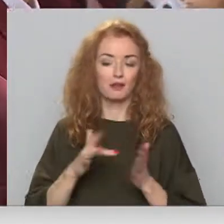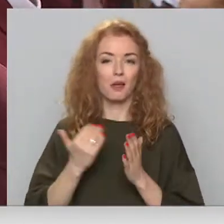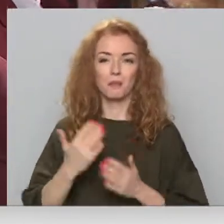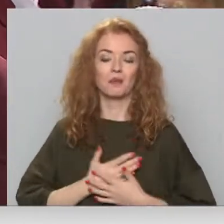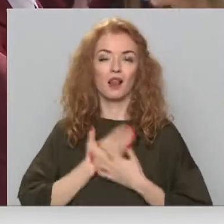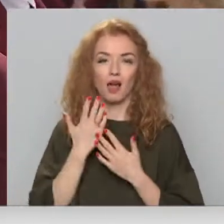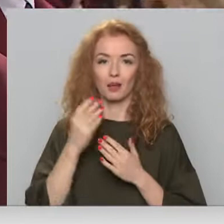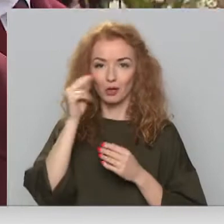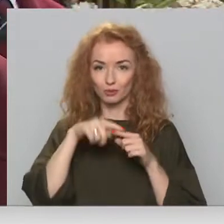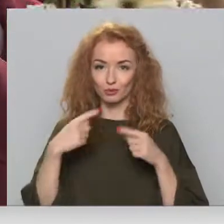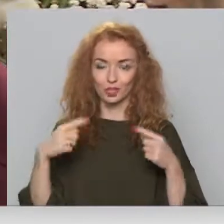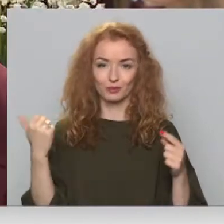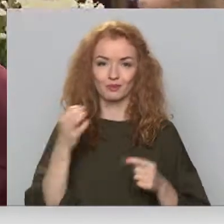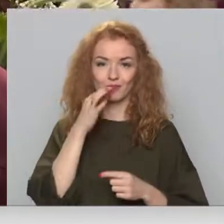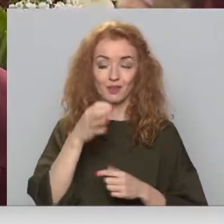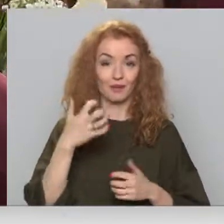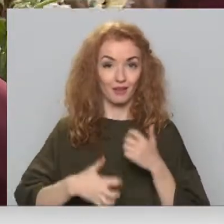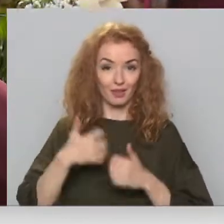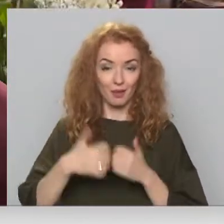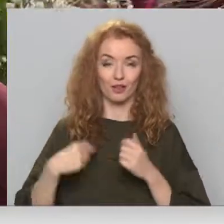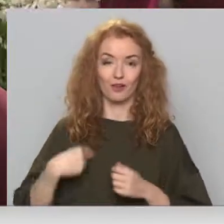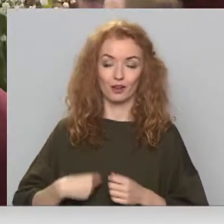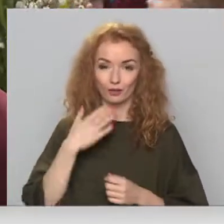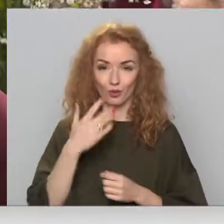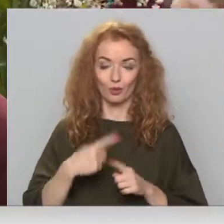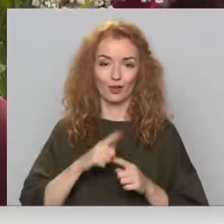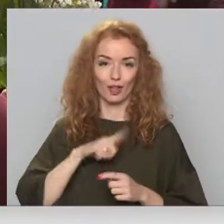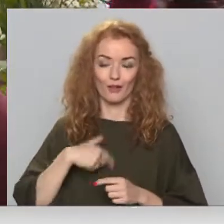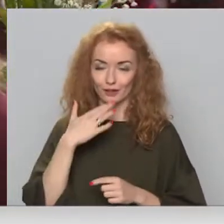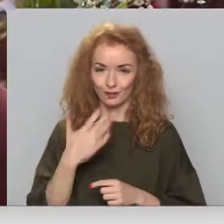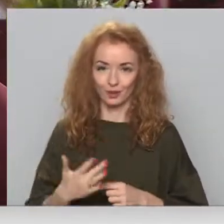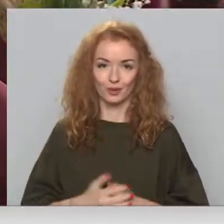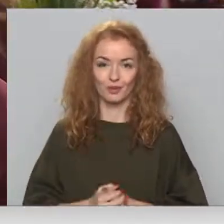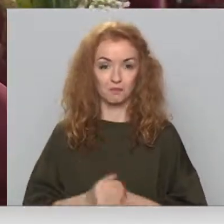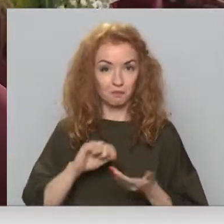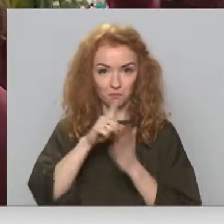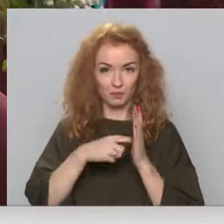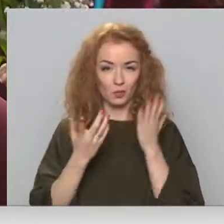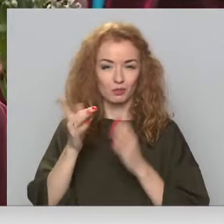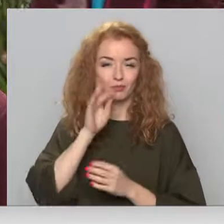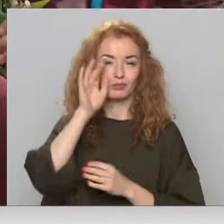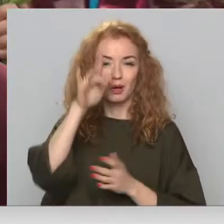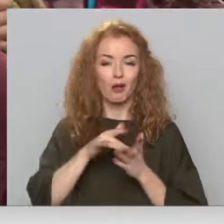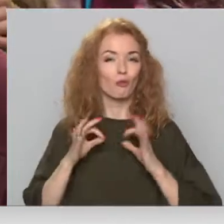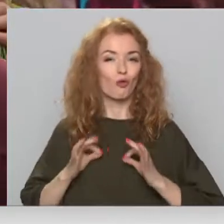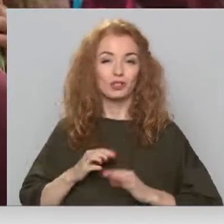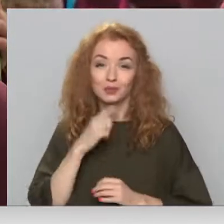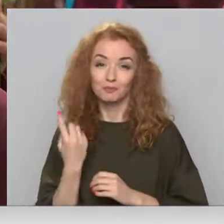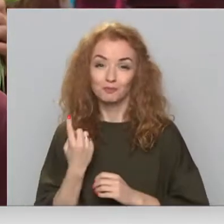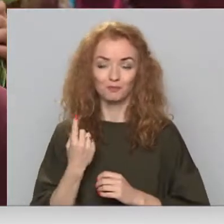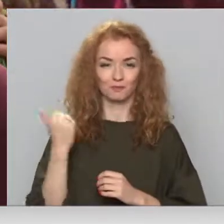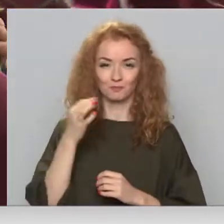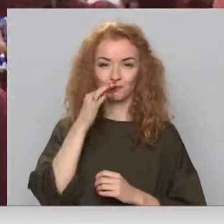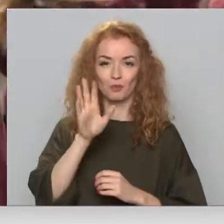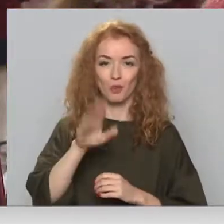priekšmeti? Man mīļākie priekšmeti ir matemātika, franču valoda un latviešu valoda. Un tev es domāju, par ko tu gribētu kļūt, kad izaugs liels?